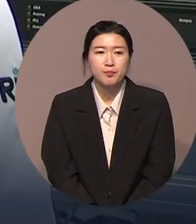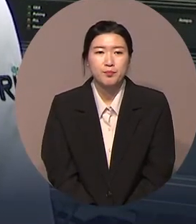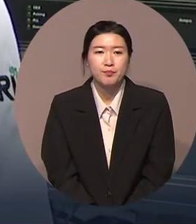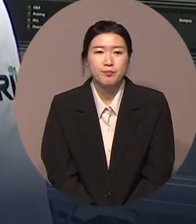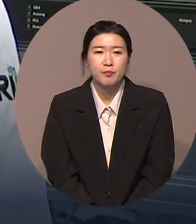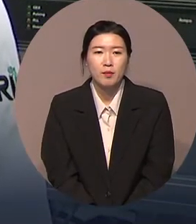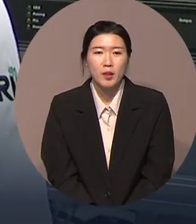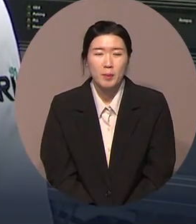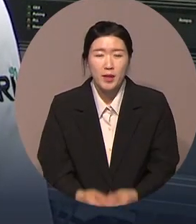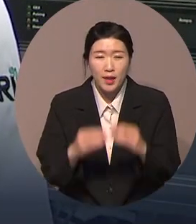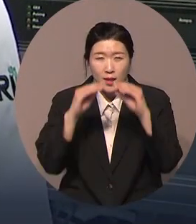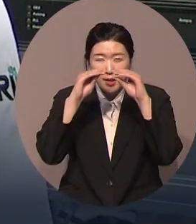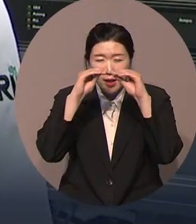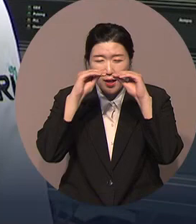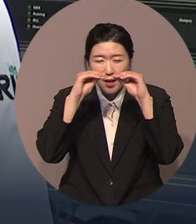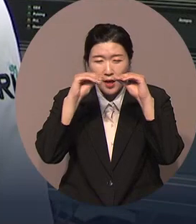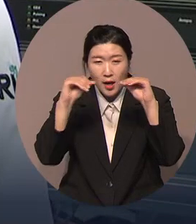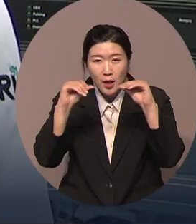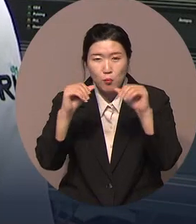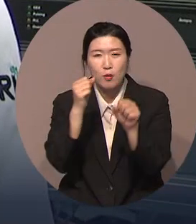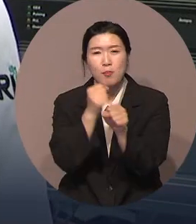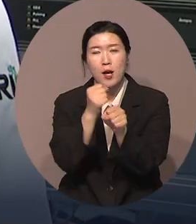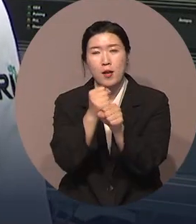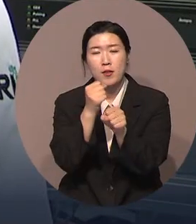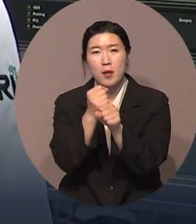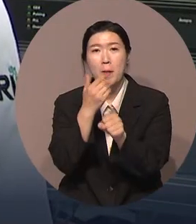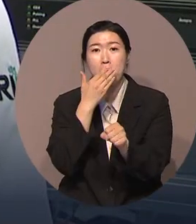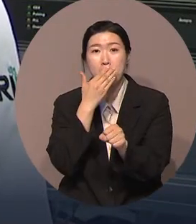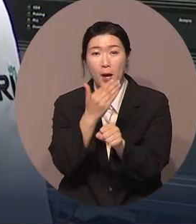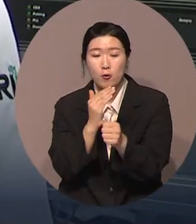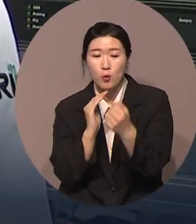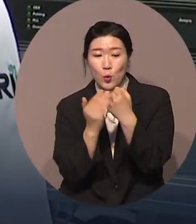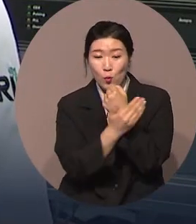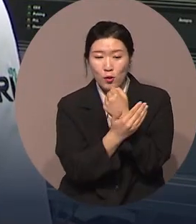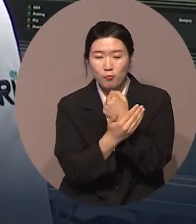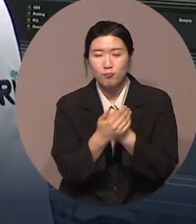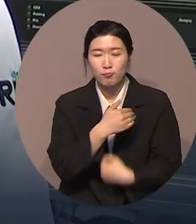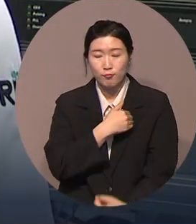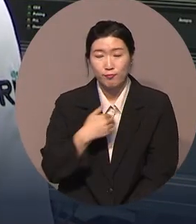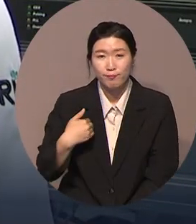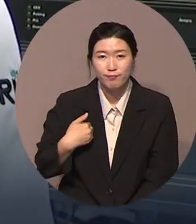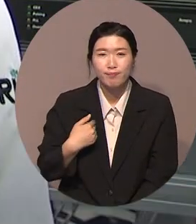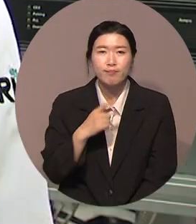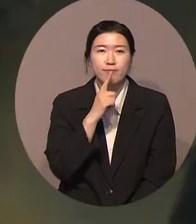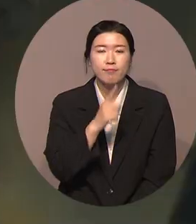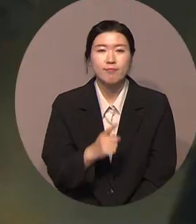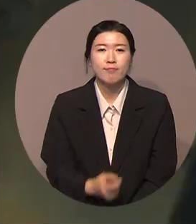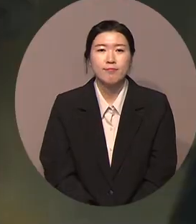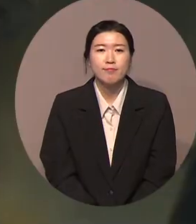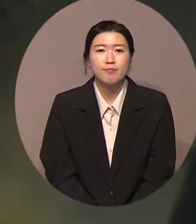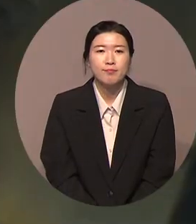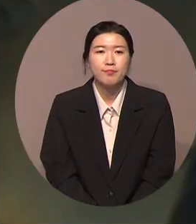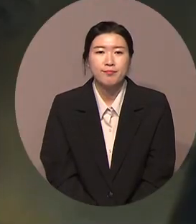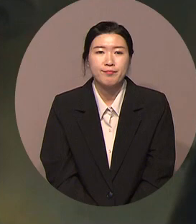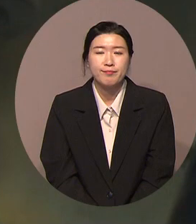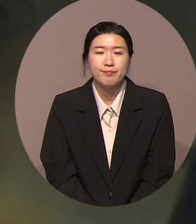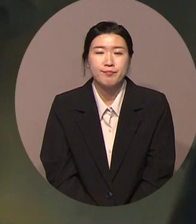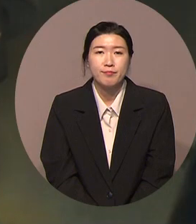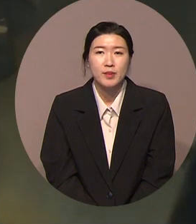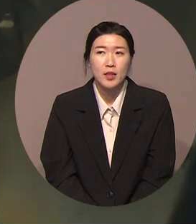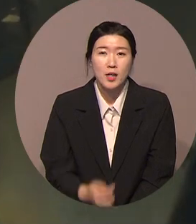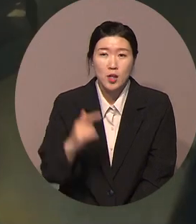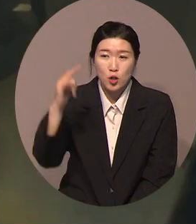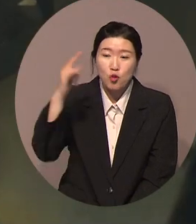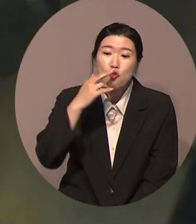특징이고요. 매운 얇은 두께로도 이제 투과율을 더 향상시킬 수 있다라는 게. 태양 전지에 쓰이는